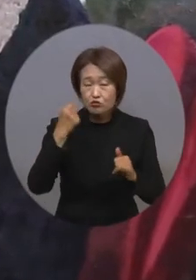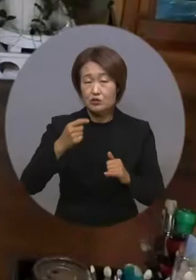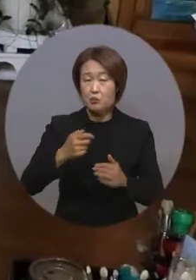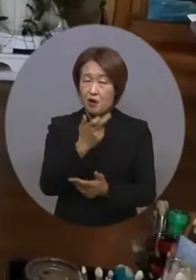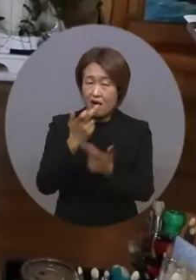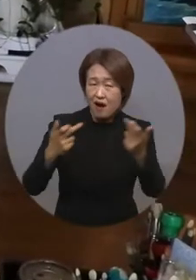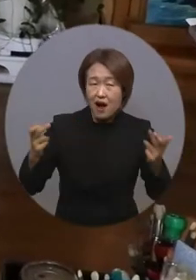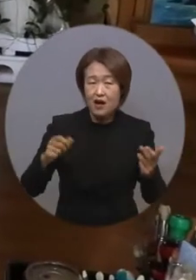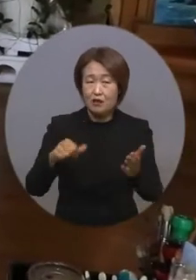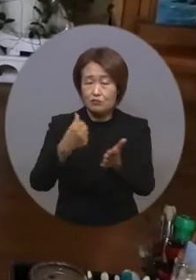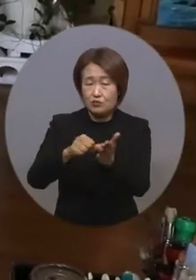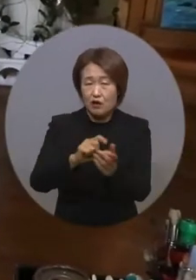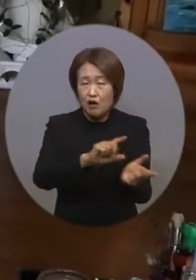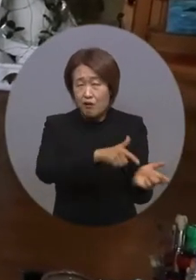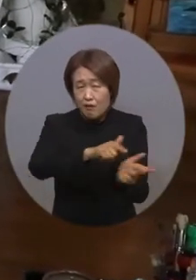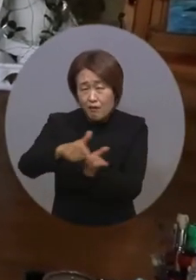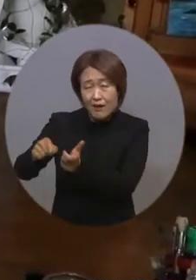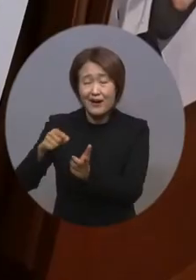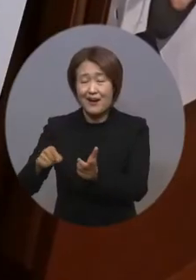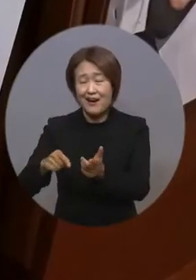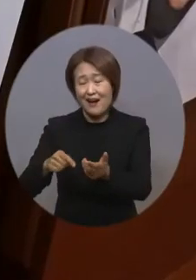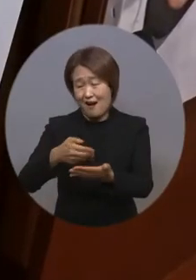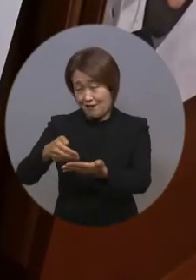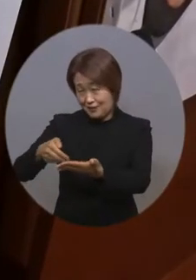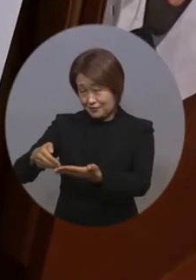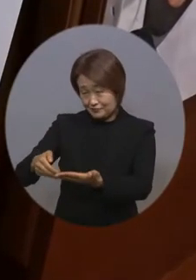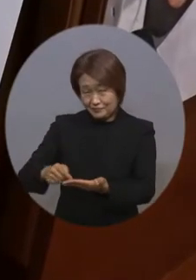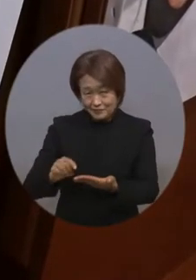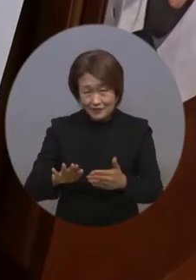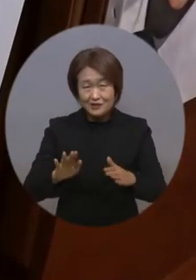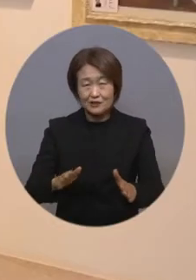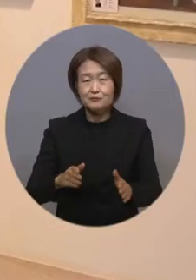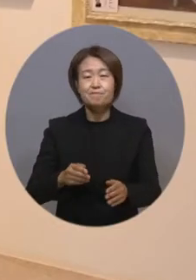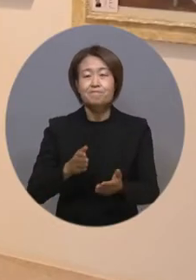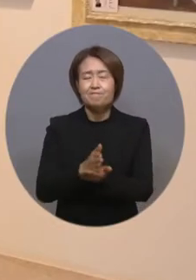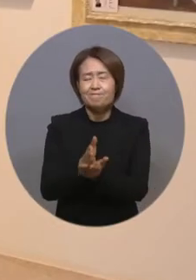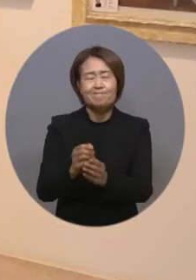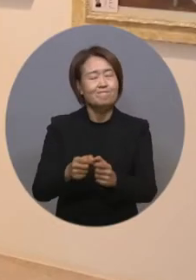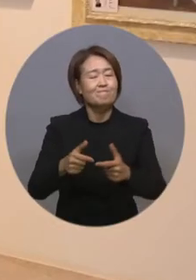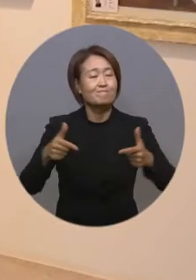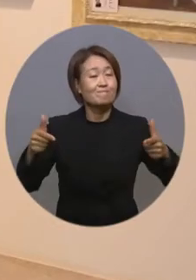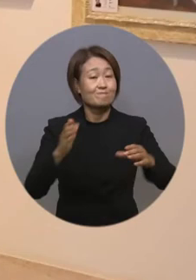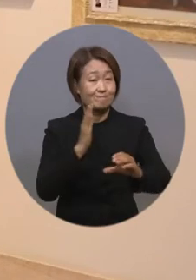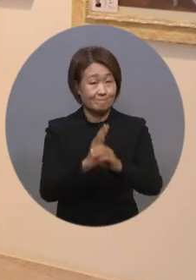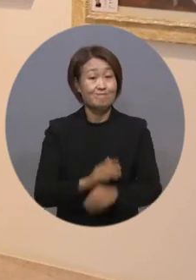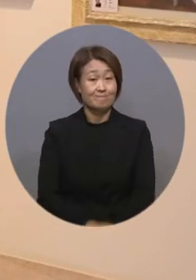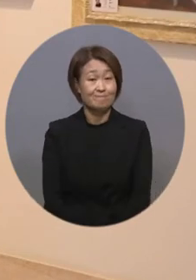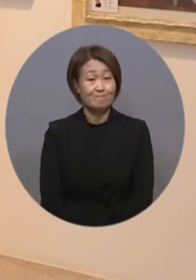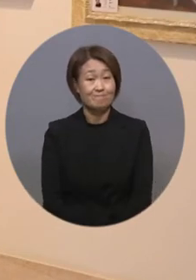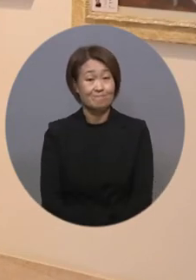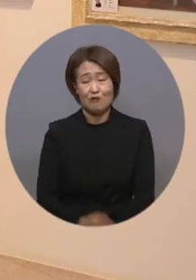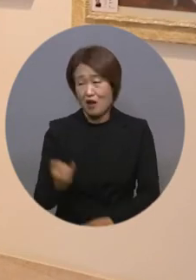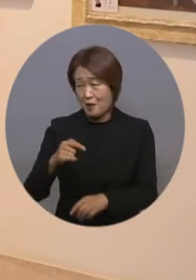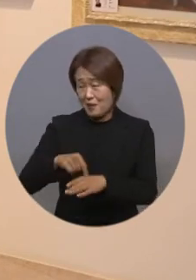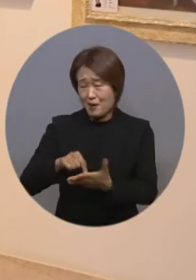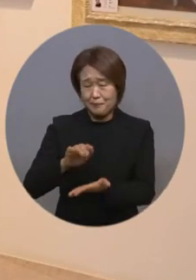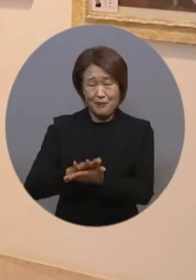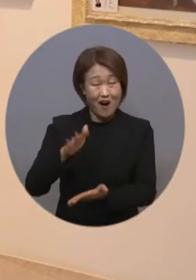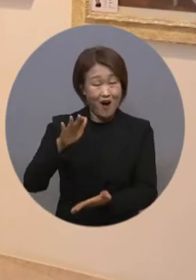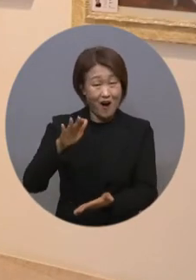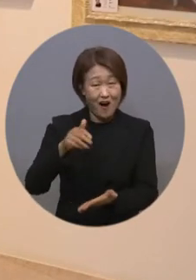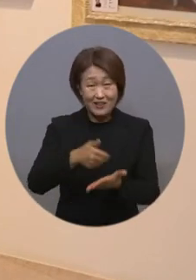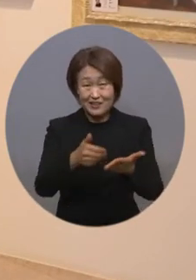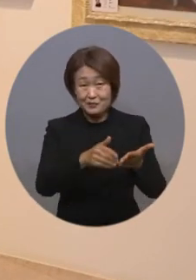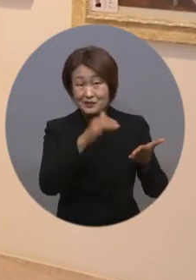등 다양한 작품을 선보여 화풍을 넓히고 있습니다. 화폭 가득한 작가의 열정이 스며있는